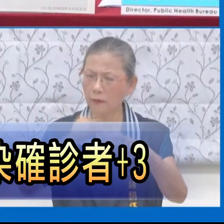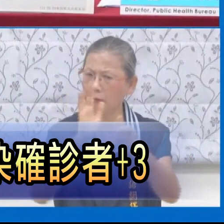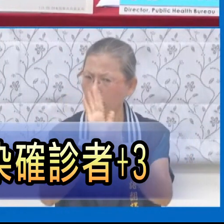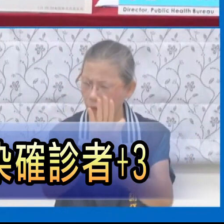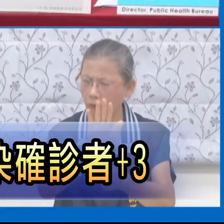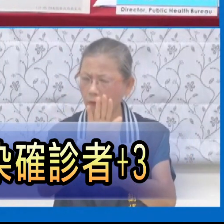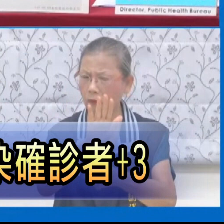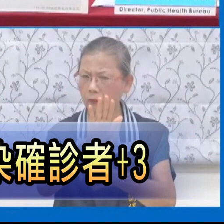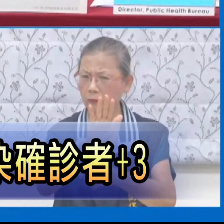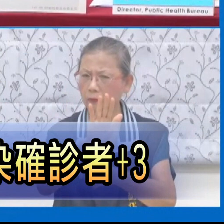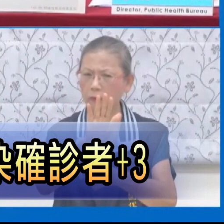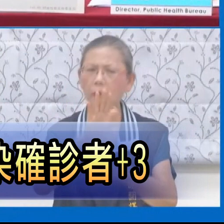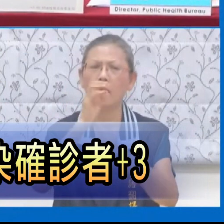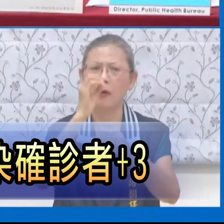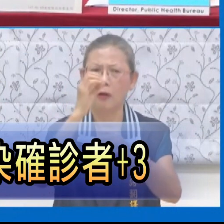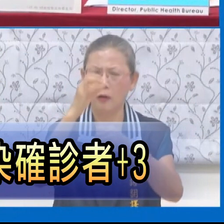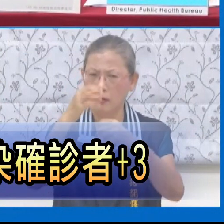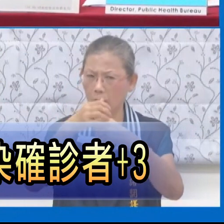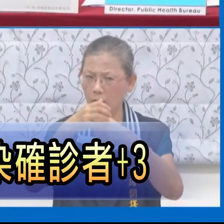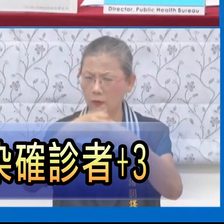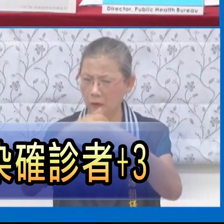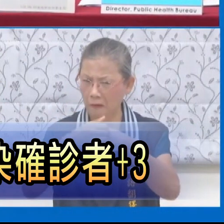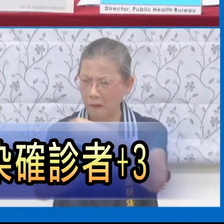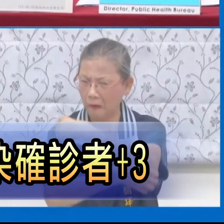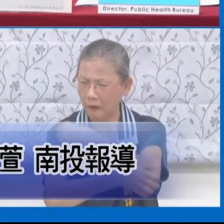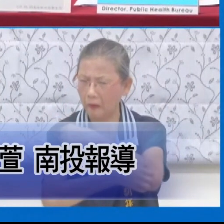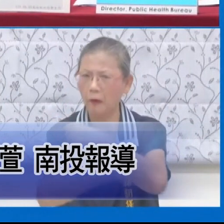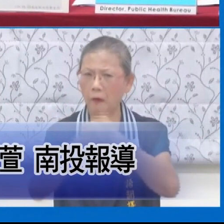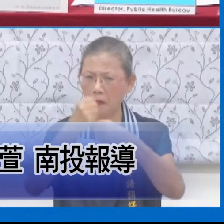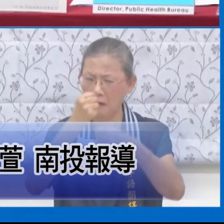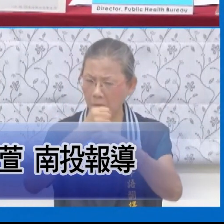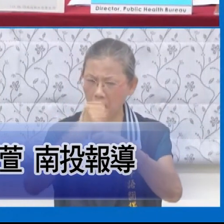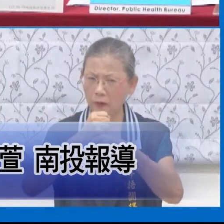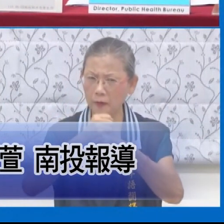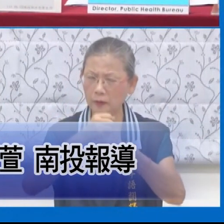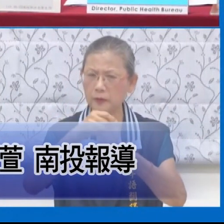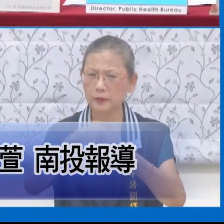间唔通乌白走，共同来防疫度过疫情难关。嘉玲算差不多。